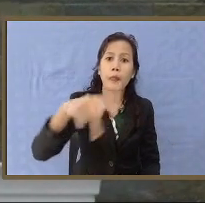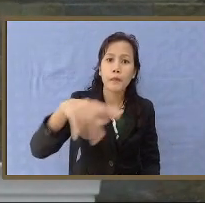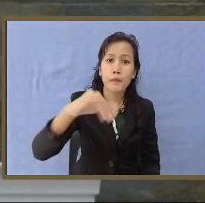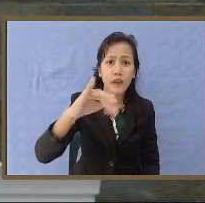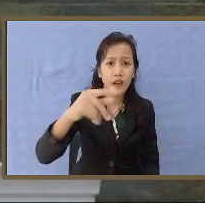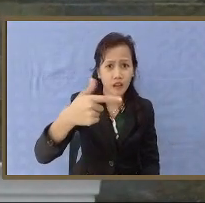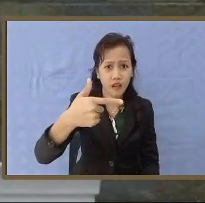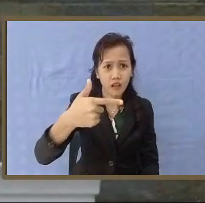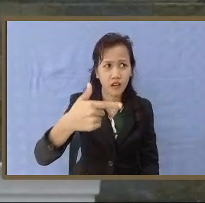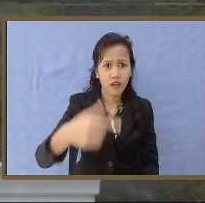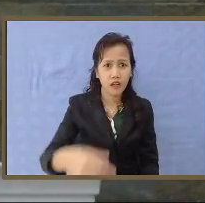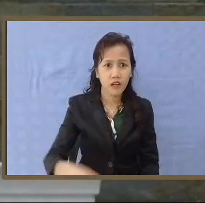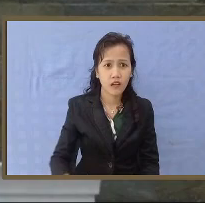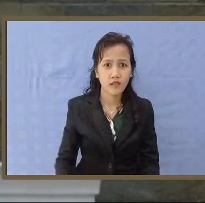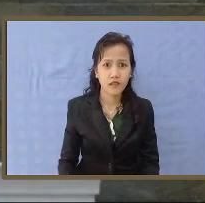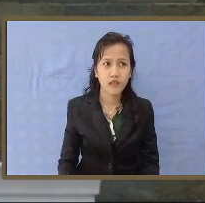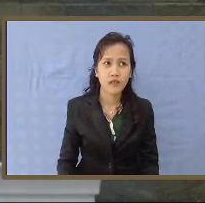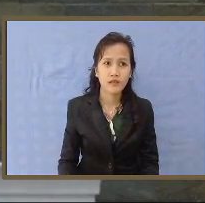ganito, ganyan?